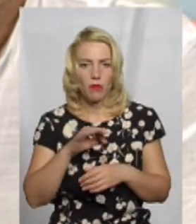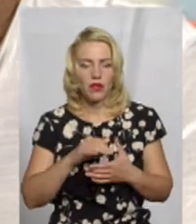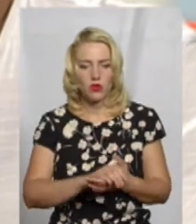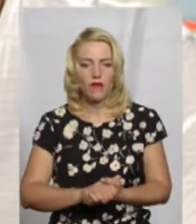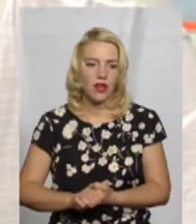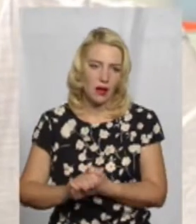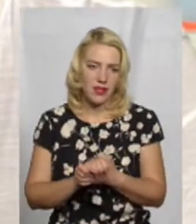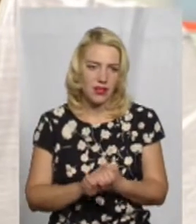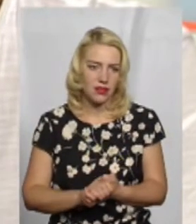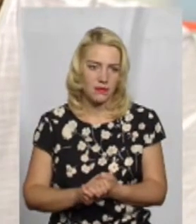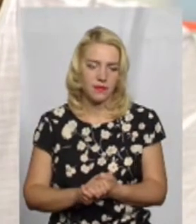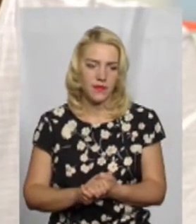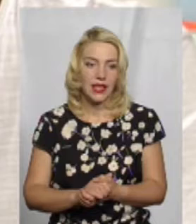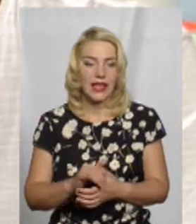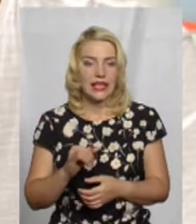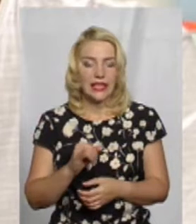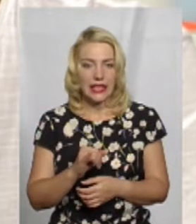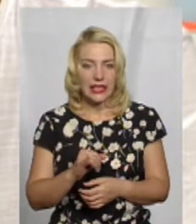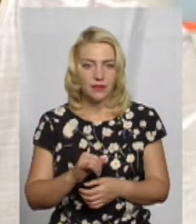комітету доступності. І